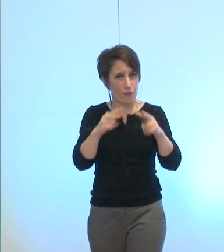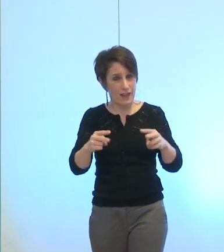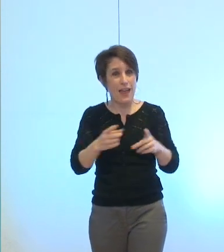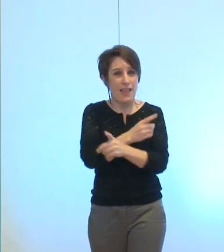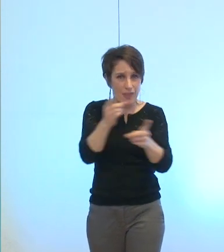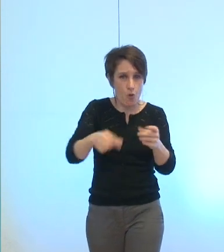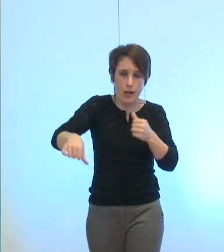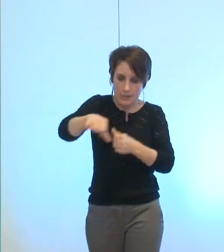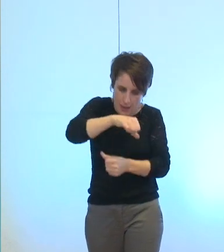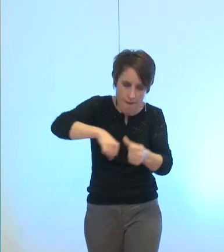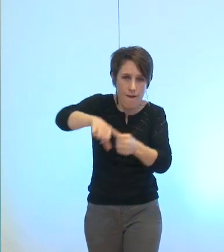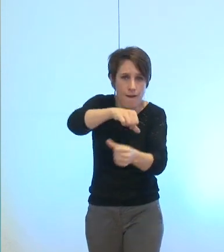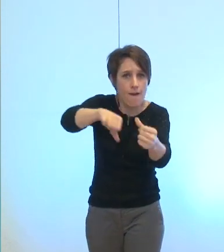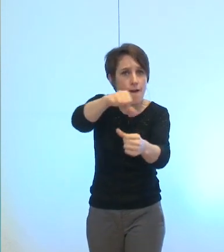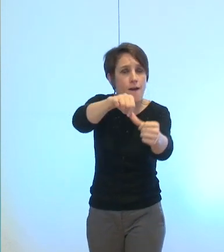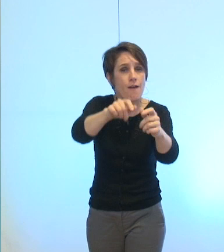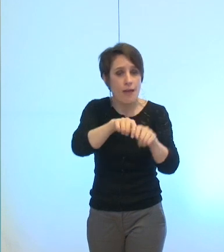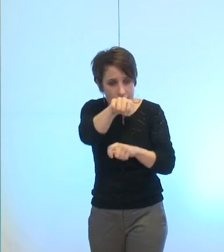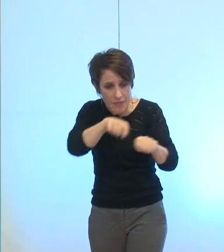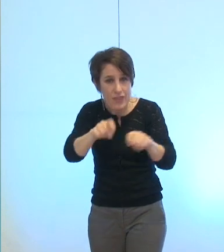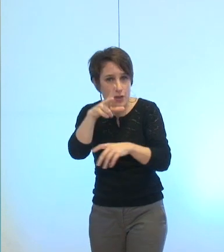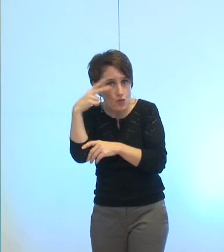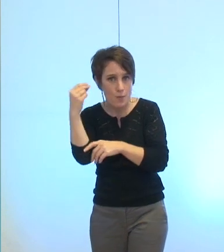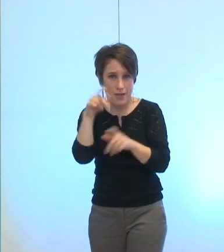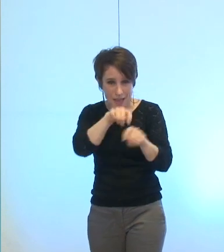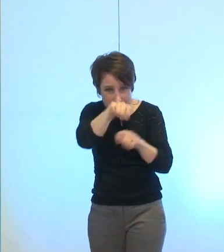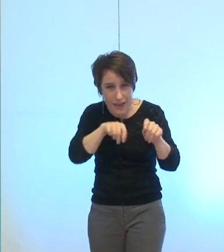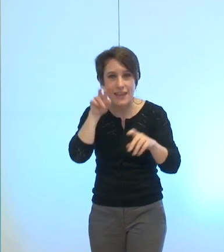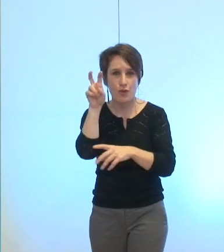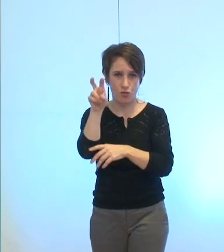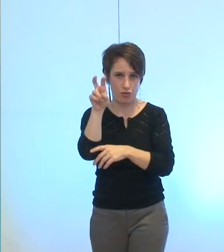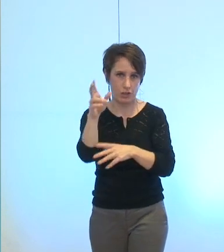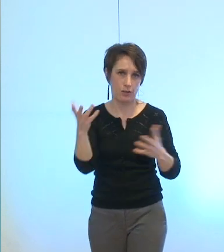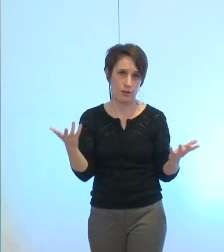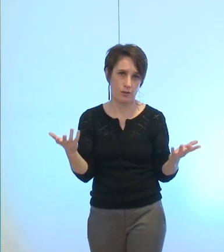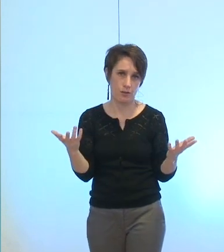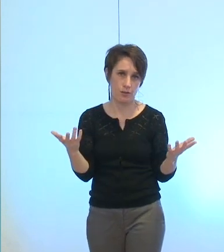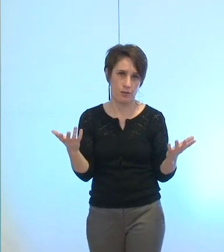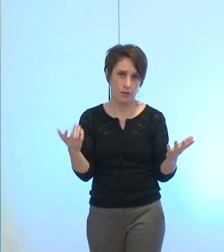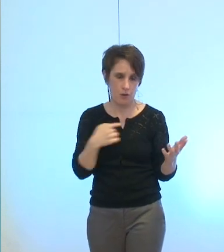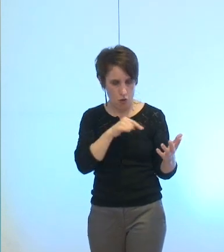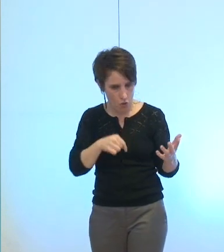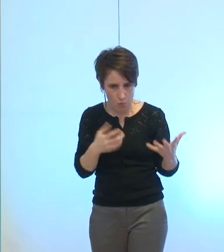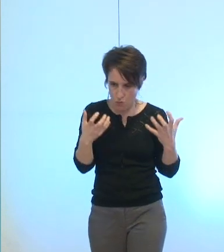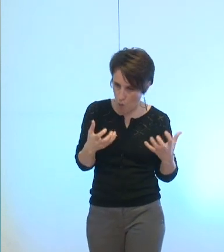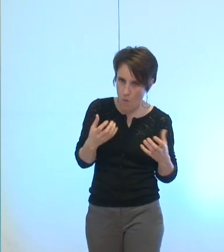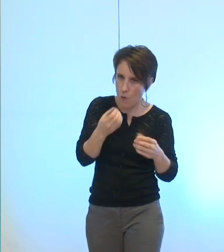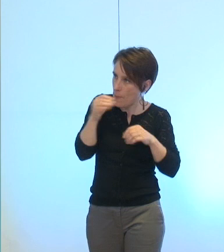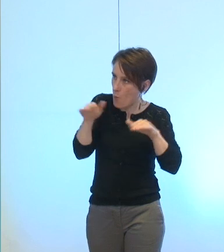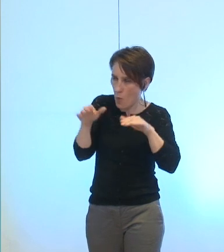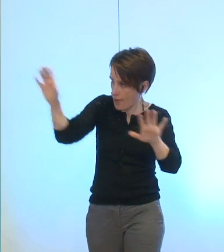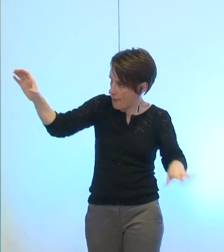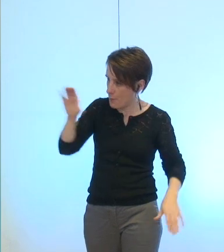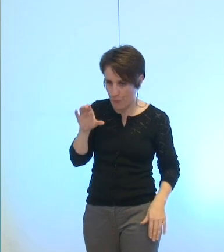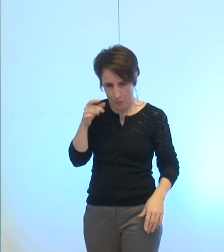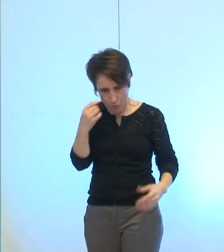renouvelée une ville à taille humaine et écologique que nous ayons les moyens de cette politique et surtout